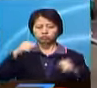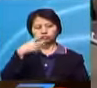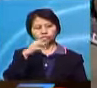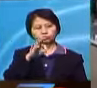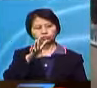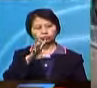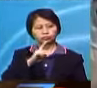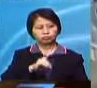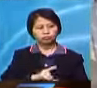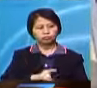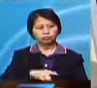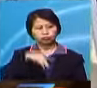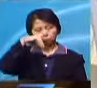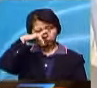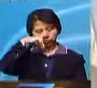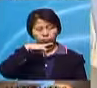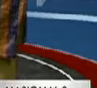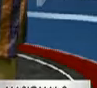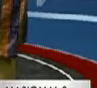di Tashkent, Kazakhstan.